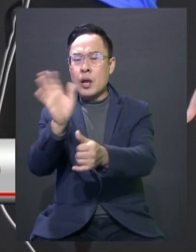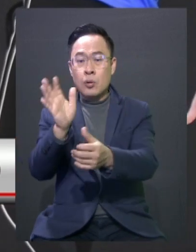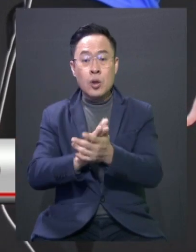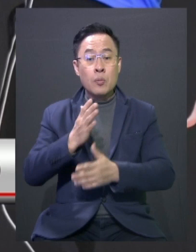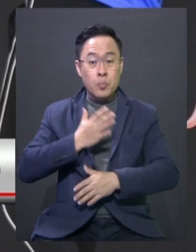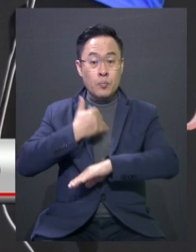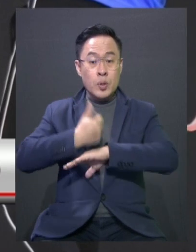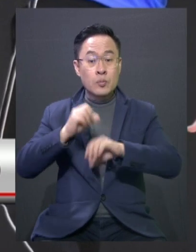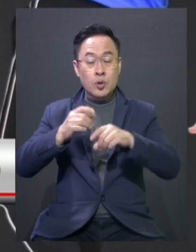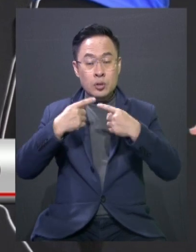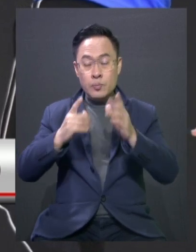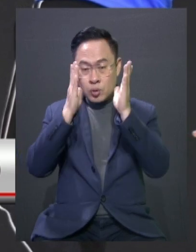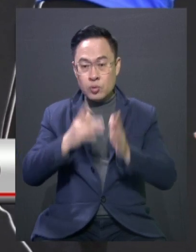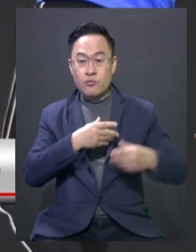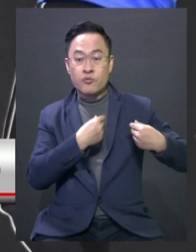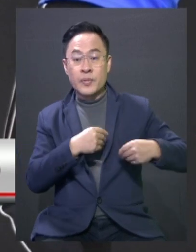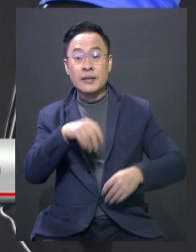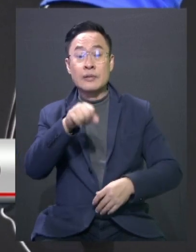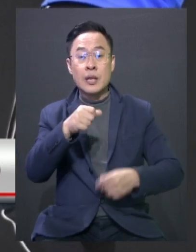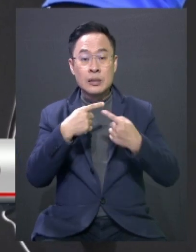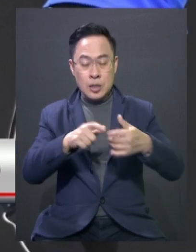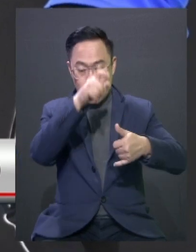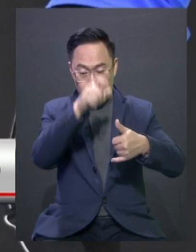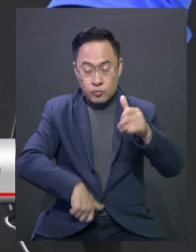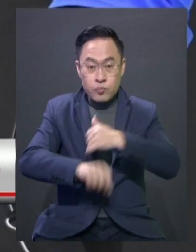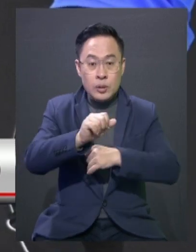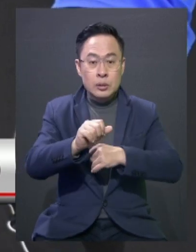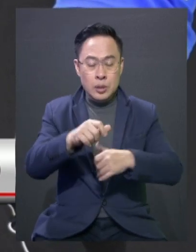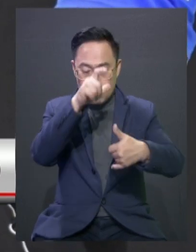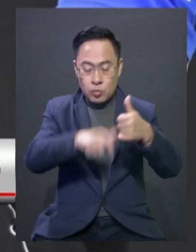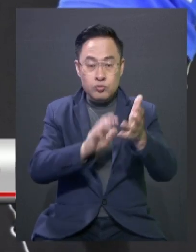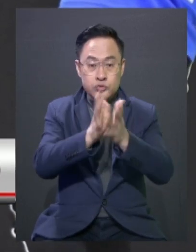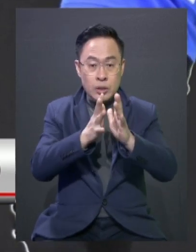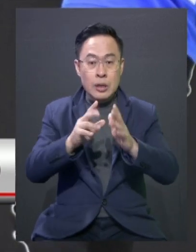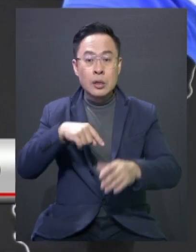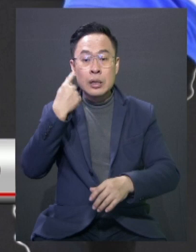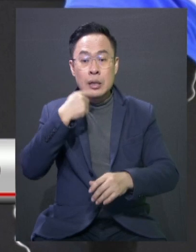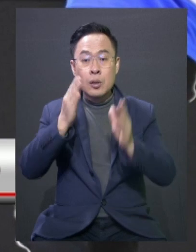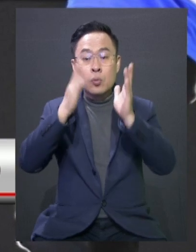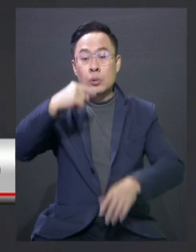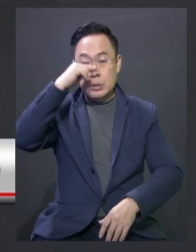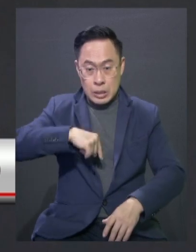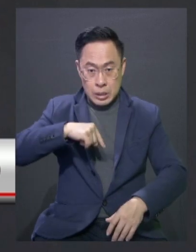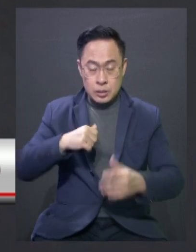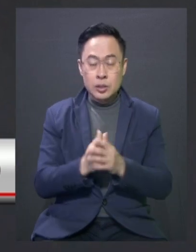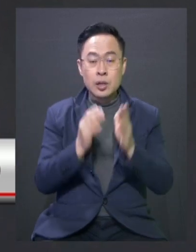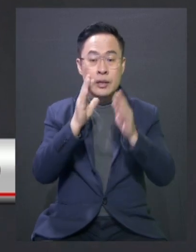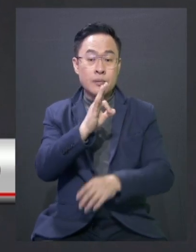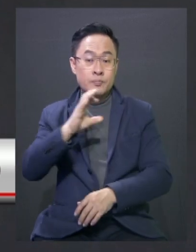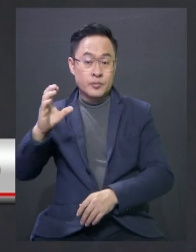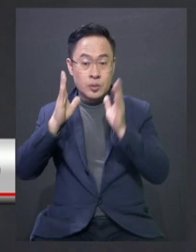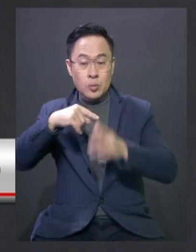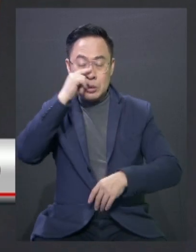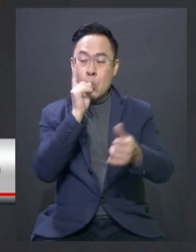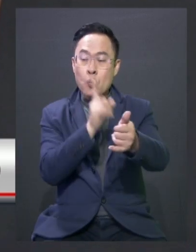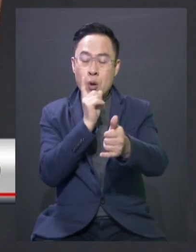ดันอะไรอยู่แล้วแต่เป็นนักเตะไทยเองที่อาจจะกดดันซึ่งตรงนี้เราจะกลับไปวิเคราะห์และแก้เกมเพื่อทำให้ผลงานของ